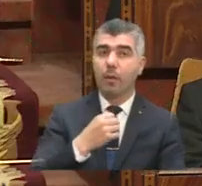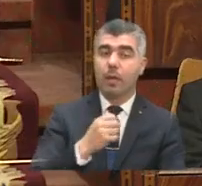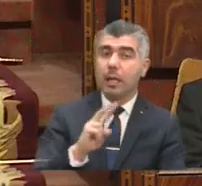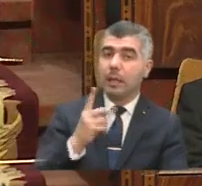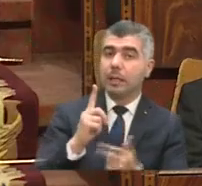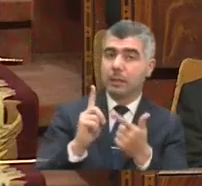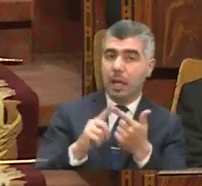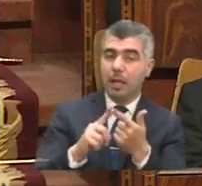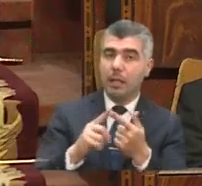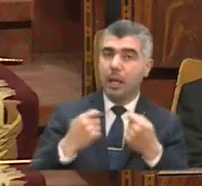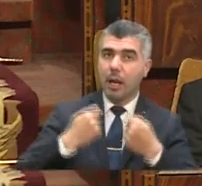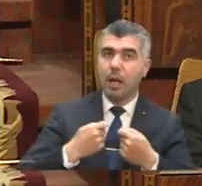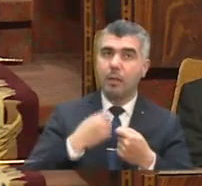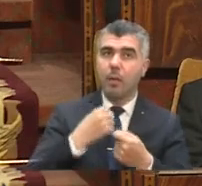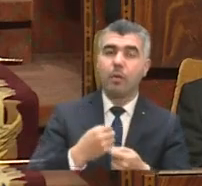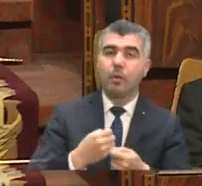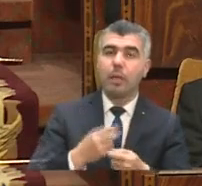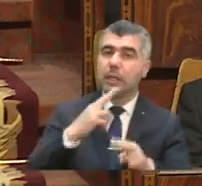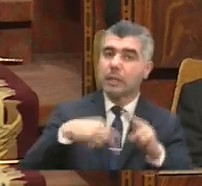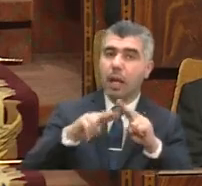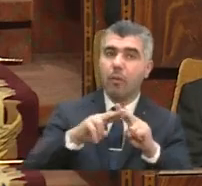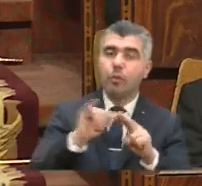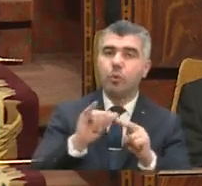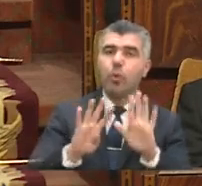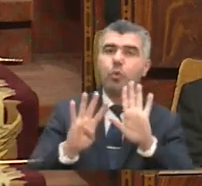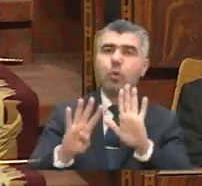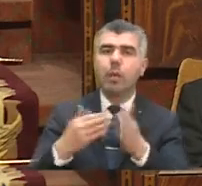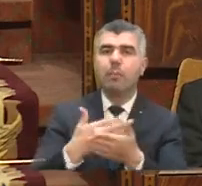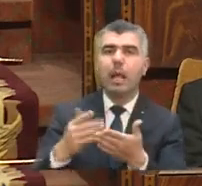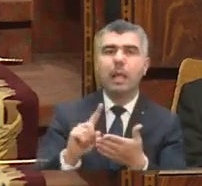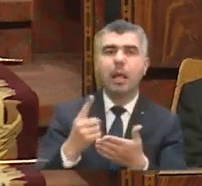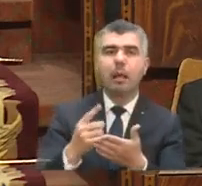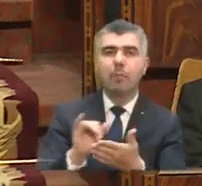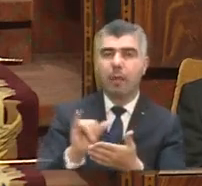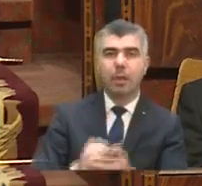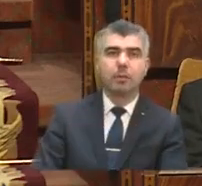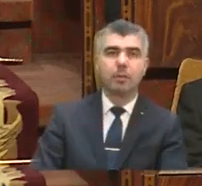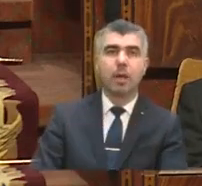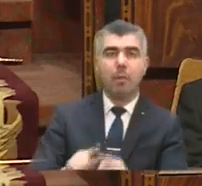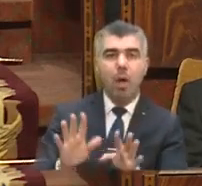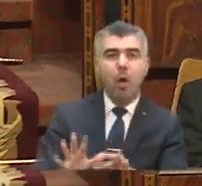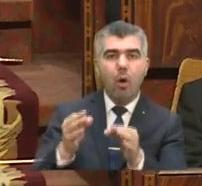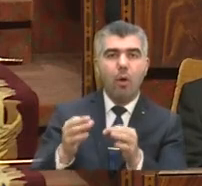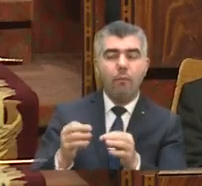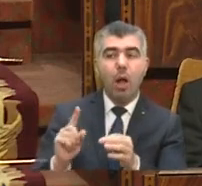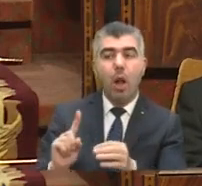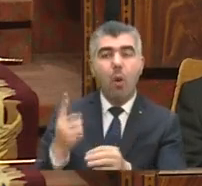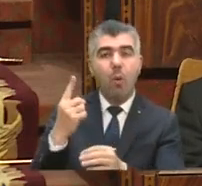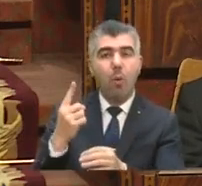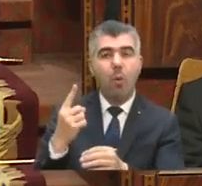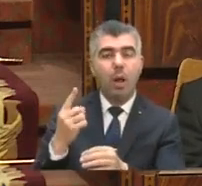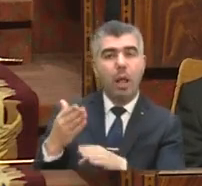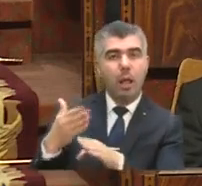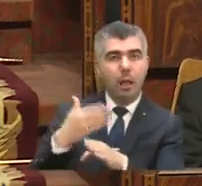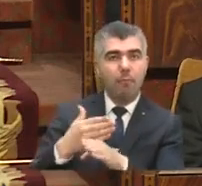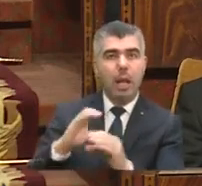السيد الرئيس كيعقب عليا، قلنا ملي غتجيبوا 9 مليار ديال الدرهم، وعلاش هذا الحل ما كانش من النهار الأول والحكومة